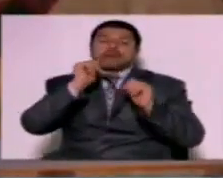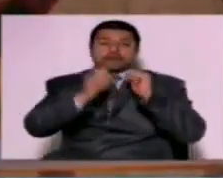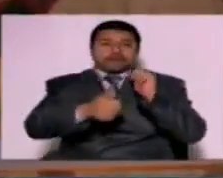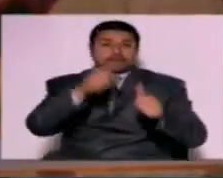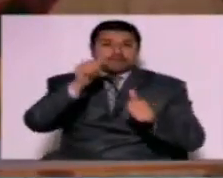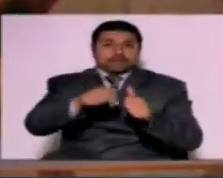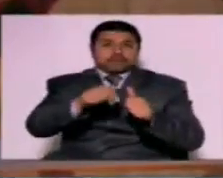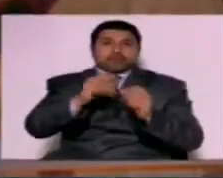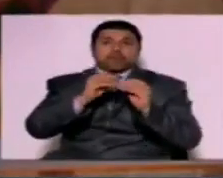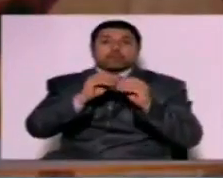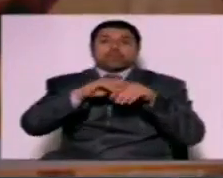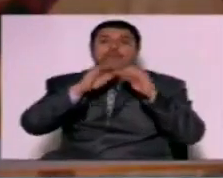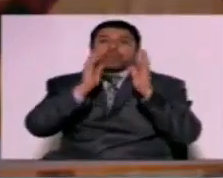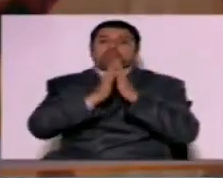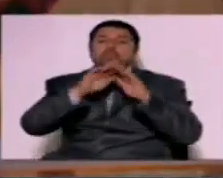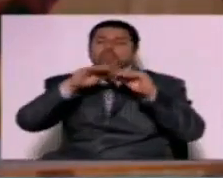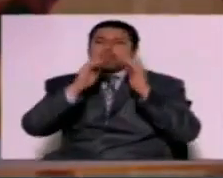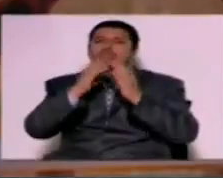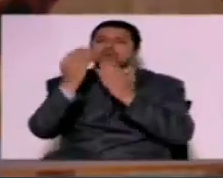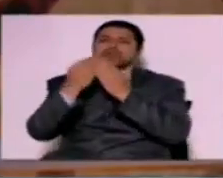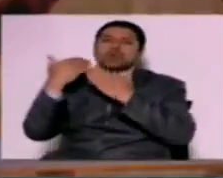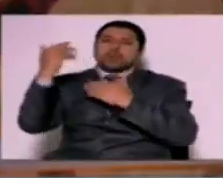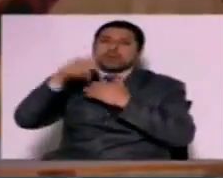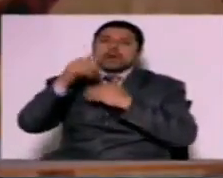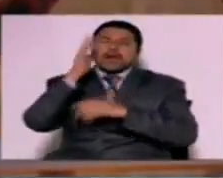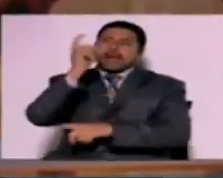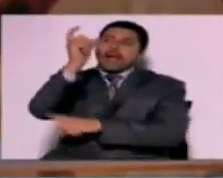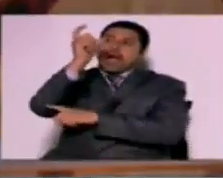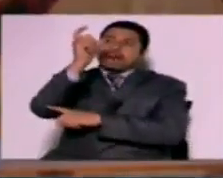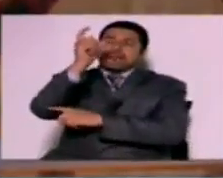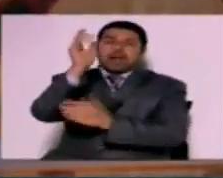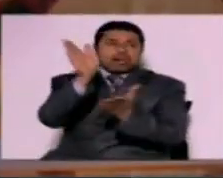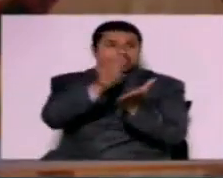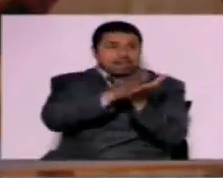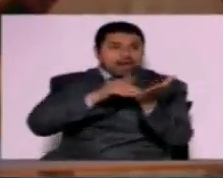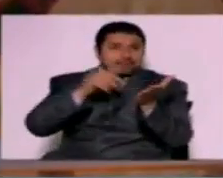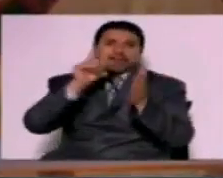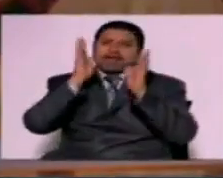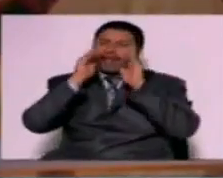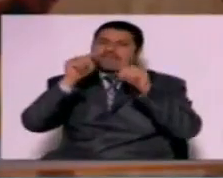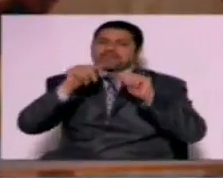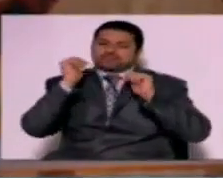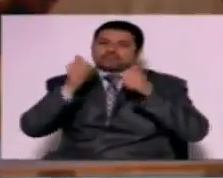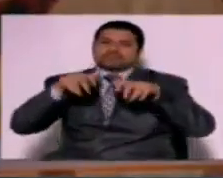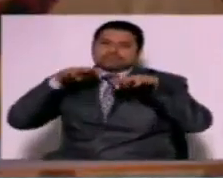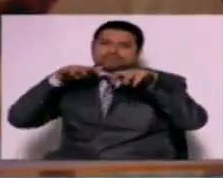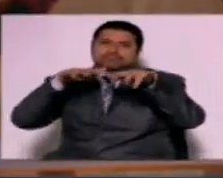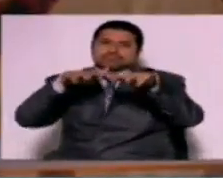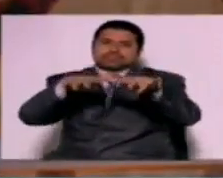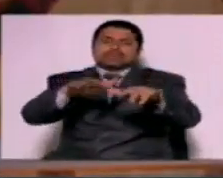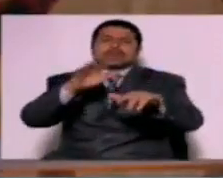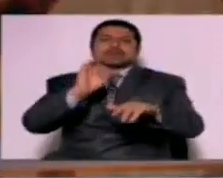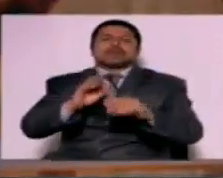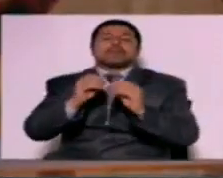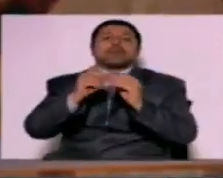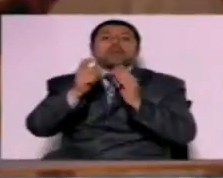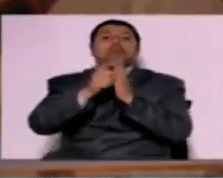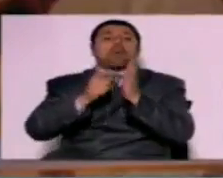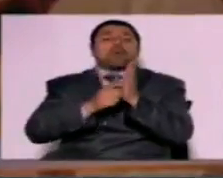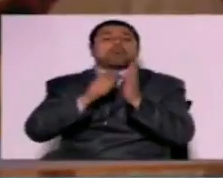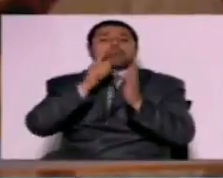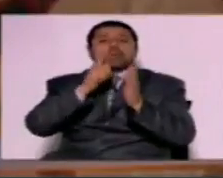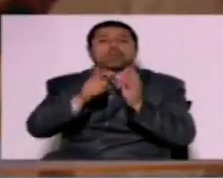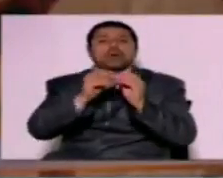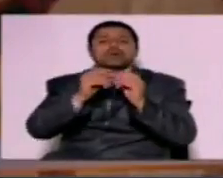البعض سقطت عن الباقين، بمعنى أن مساجدنا ما تخلوش من صلاة عيد الفطر المبارك، فحكمها هو